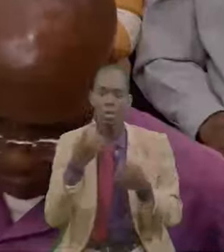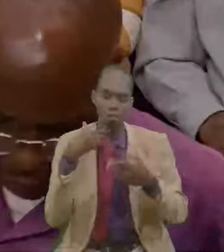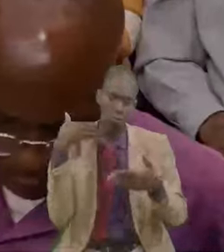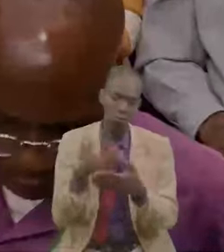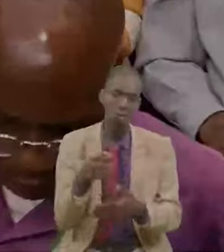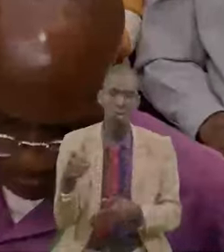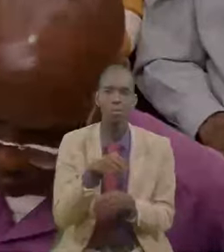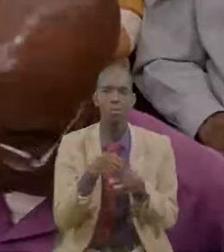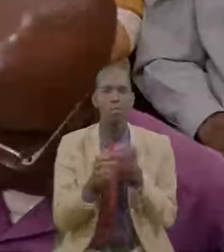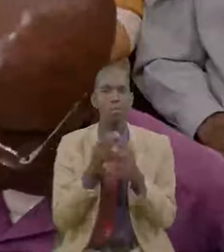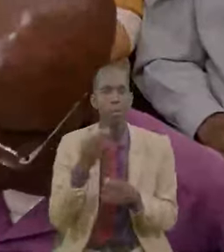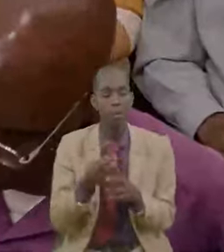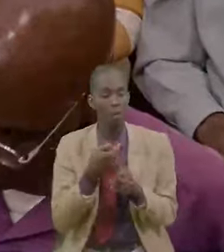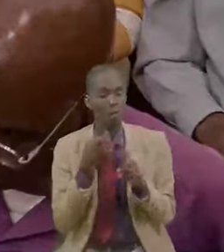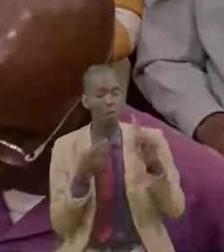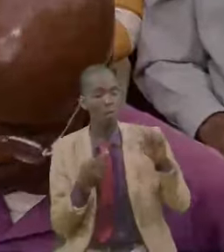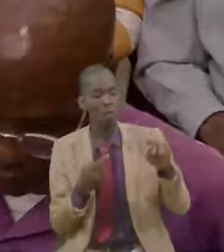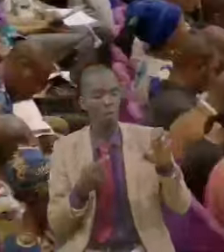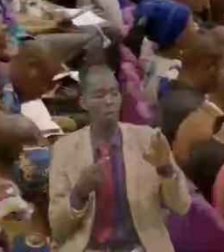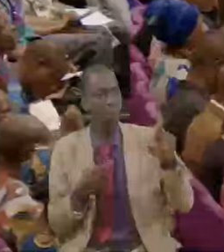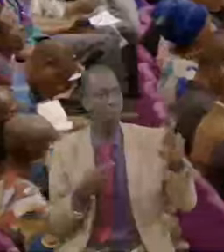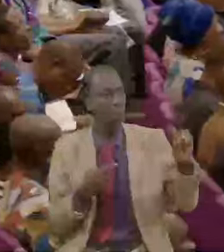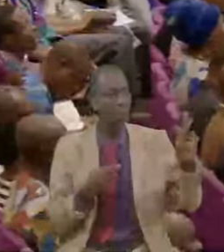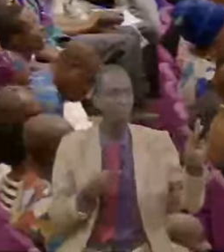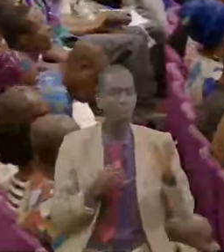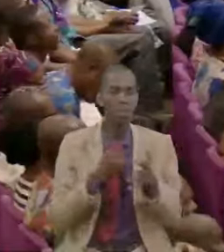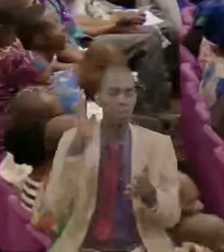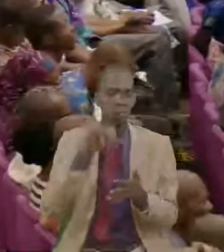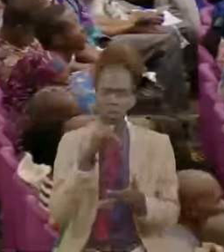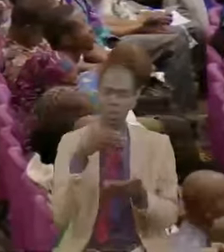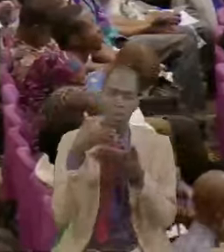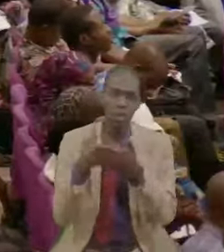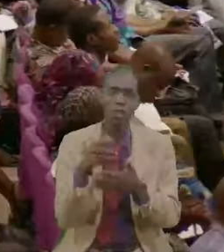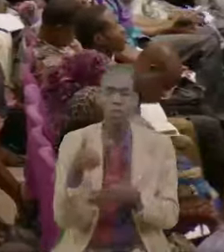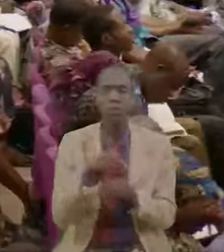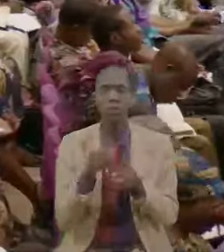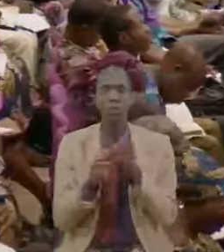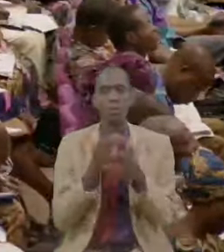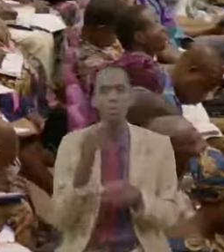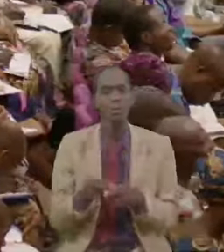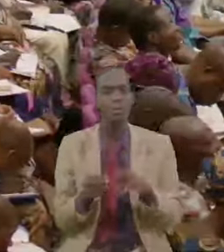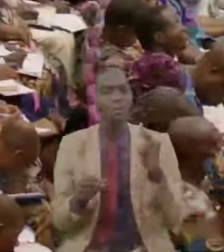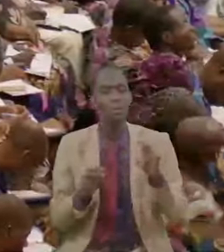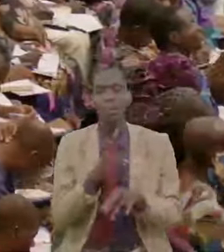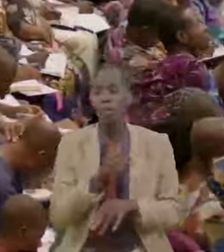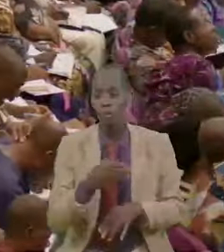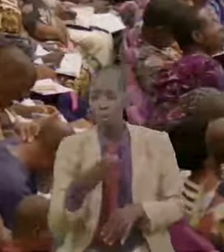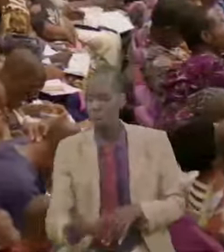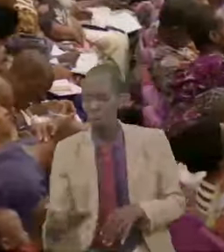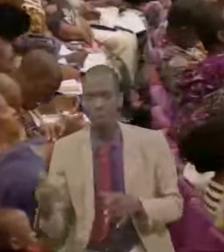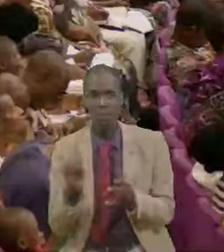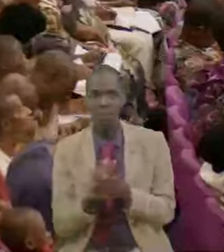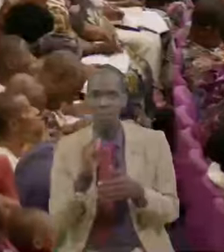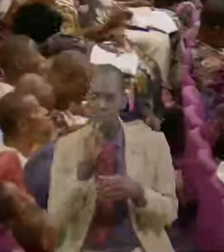Amen. Car la frayeur n'approchera pas de toi. Amen. 17.